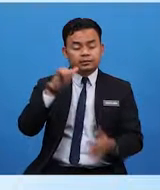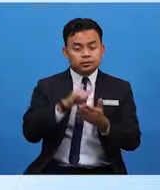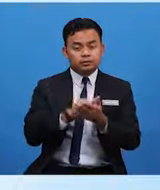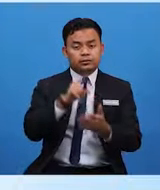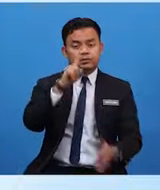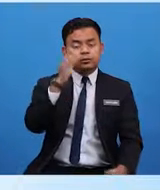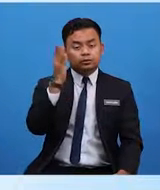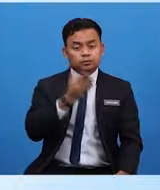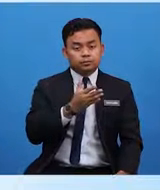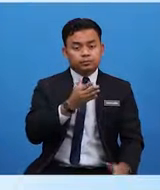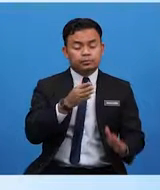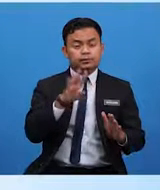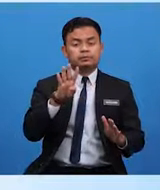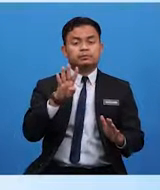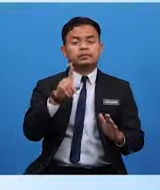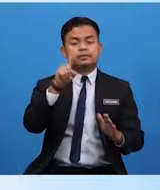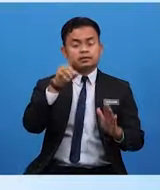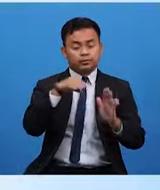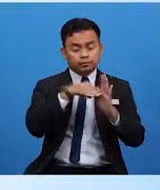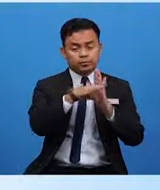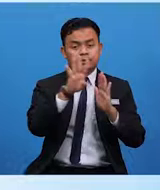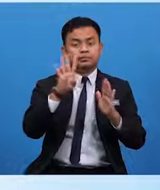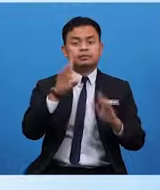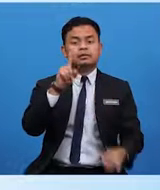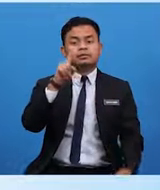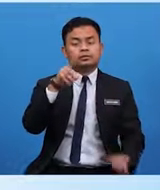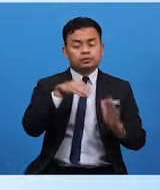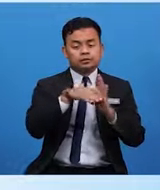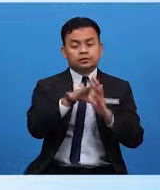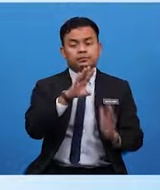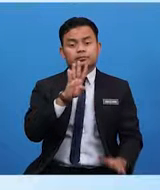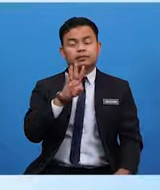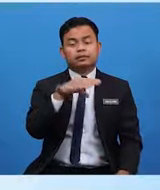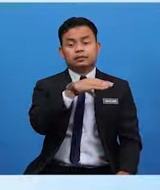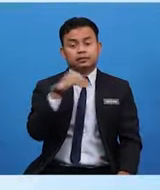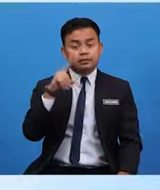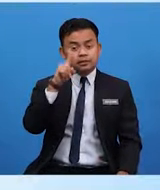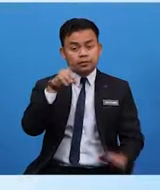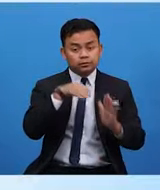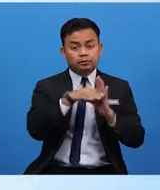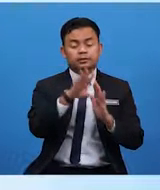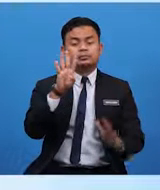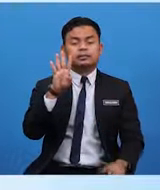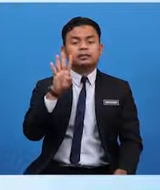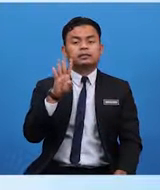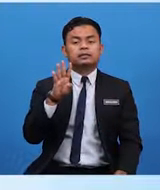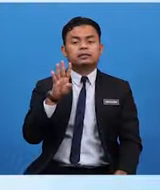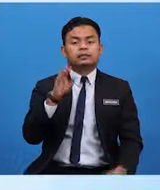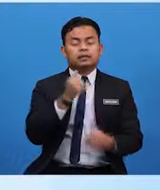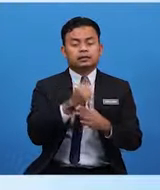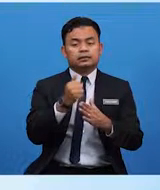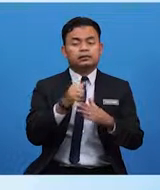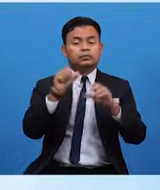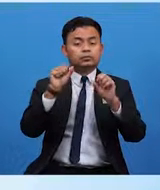1/4 1/4 dan 1/4 atau boleh juga dinyatakan